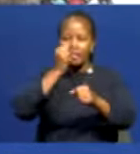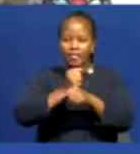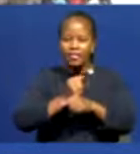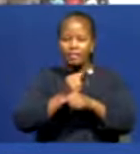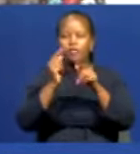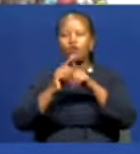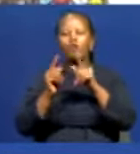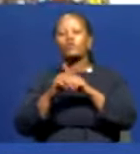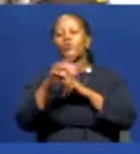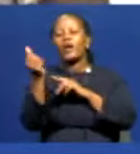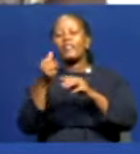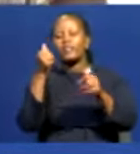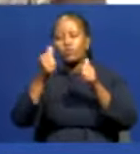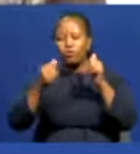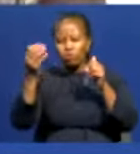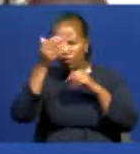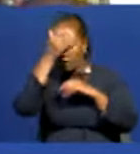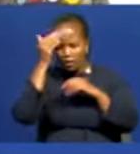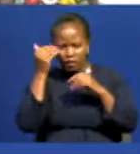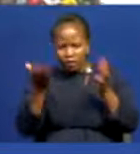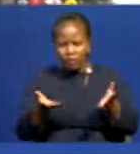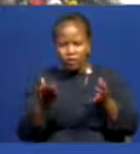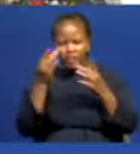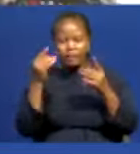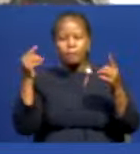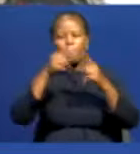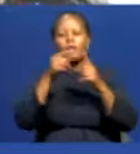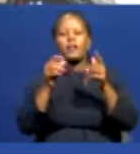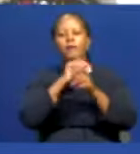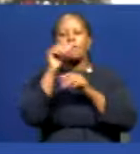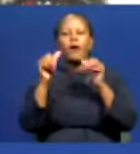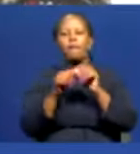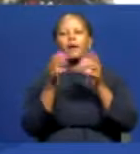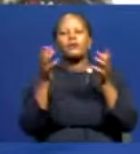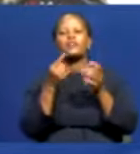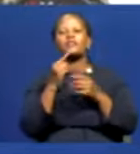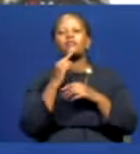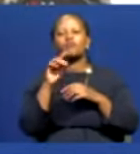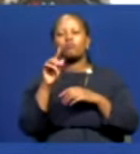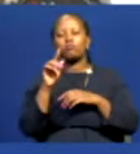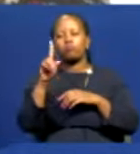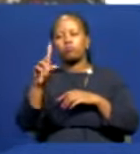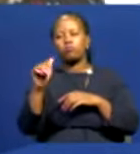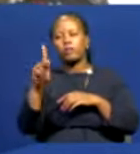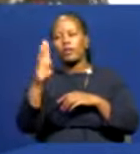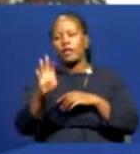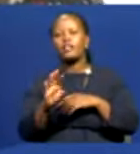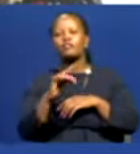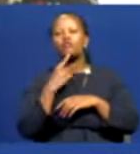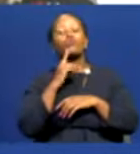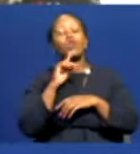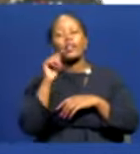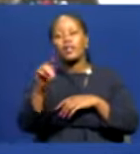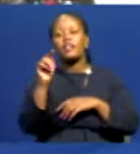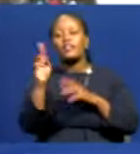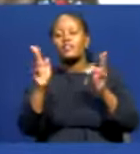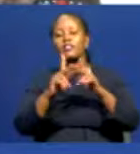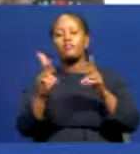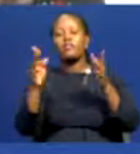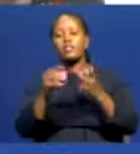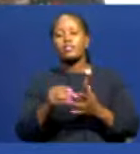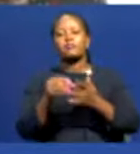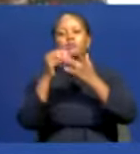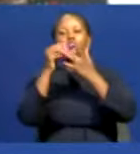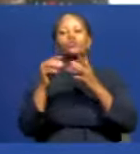yenye hatukusema ilikuwa ni kuhusu lake ya Turkana. You said Lake Turkana is among the special lakes. And